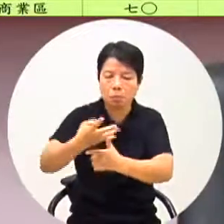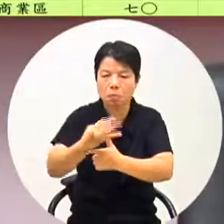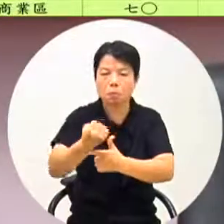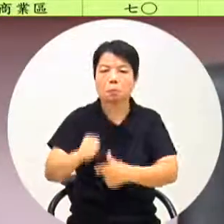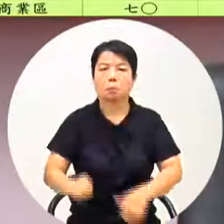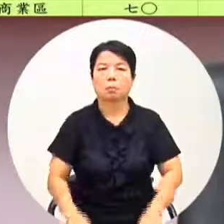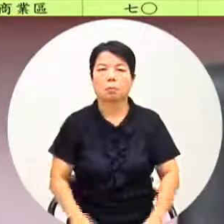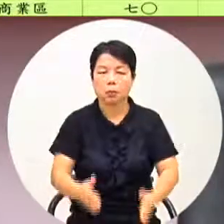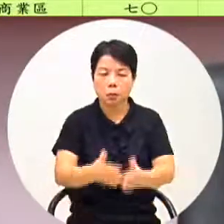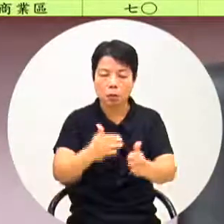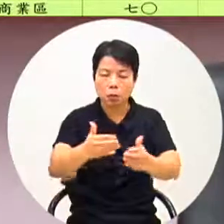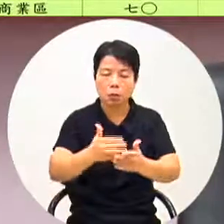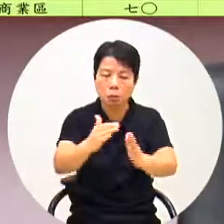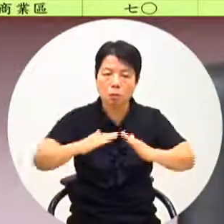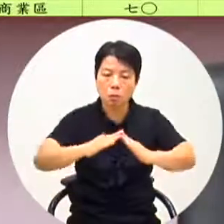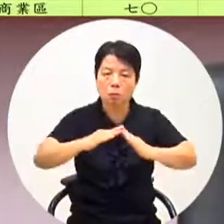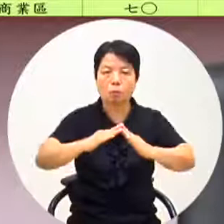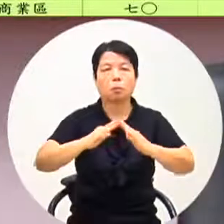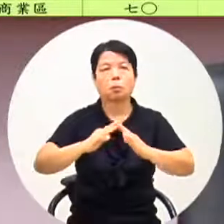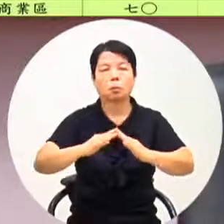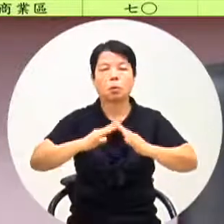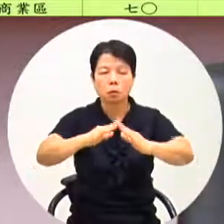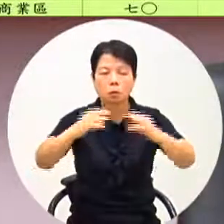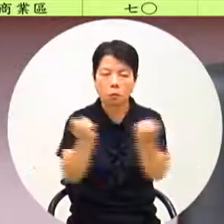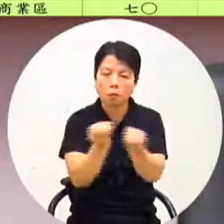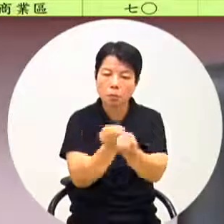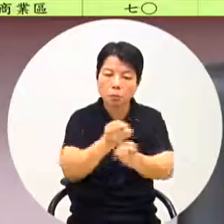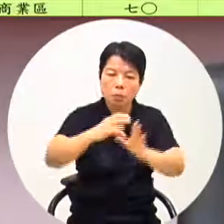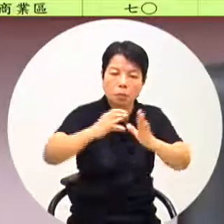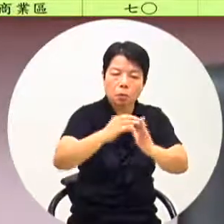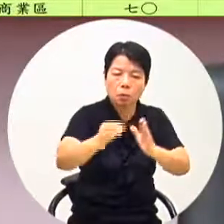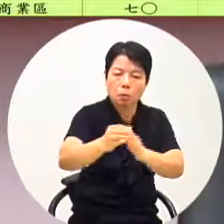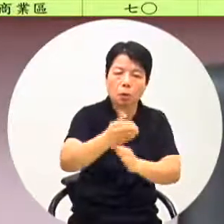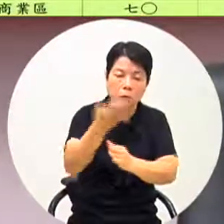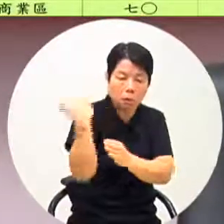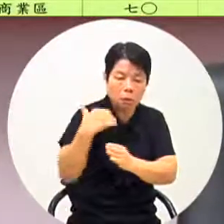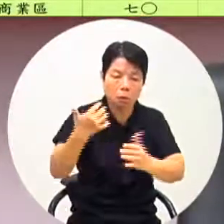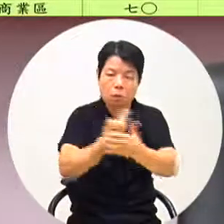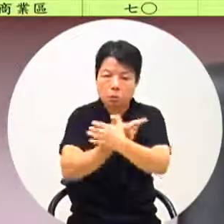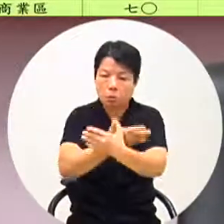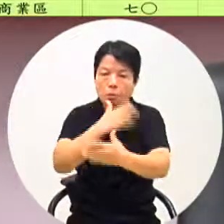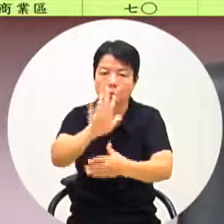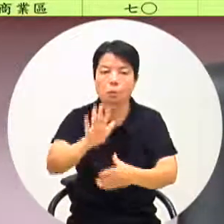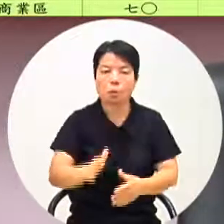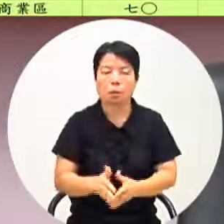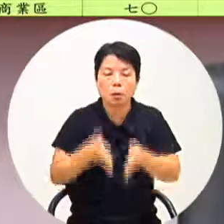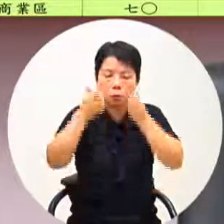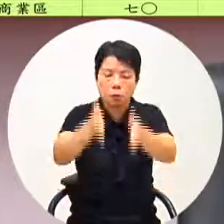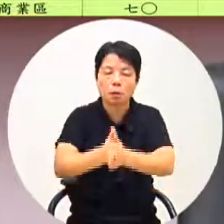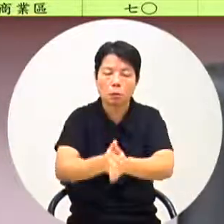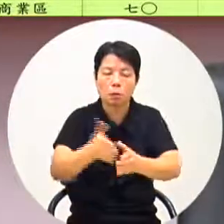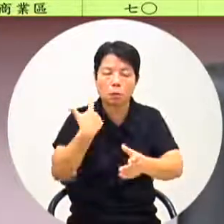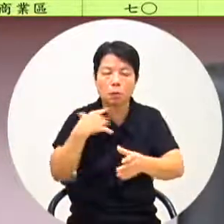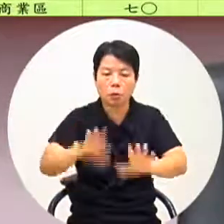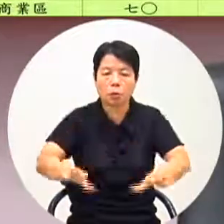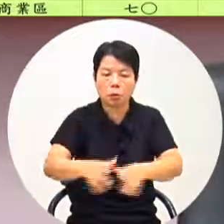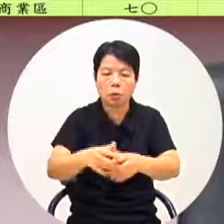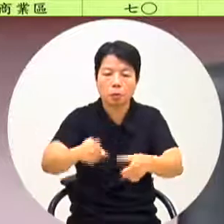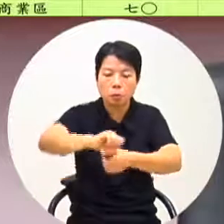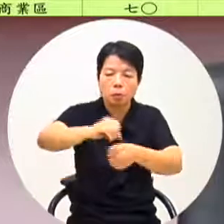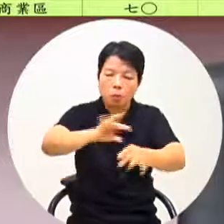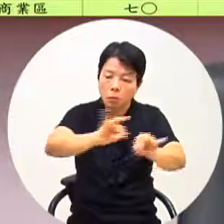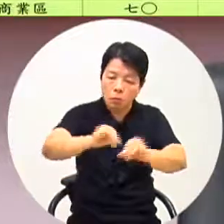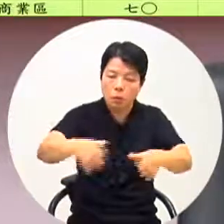我们都发局局长，过去我们是不是有一些奖励？就是譬如说针对容积的奖励啦哈，伊若要起大